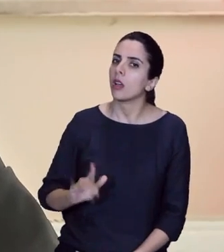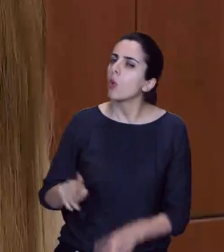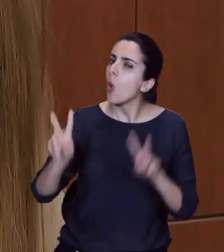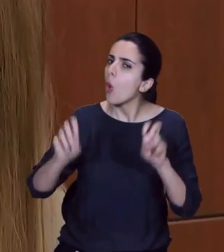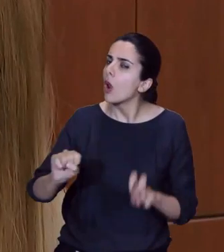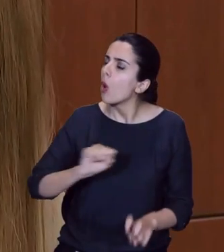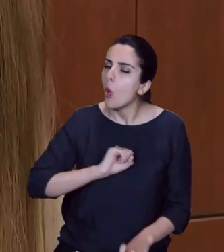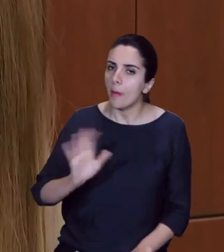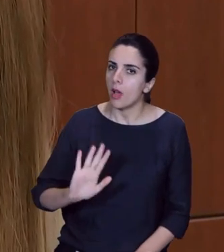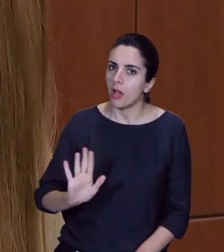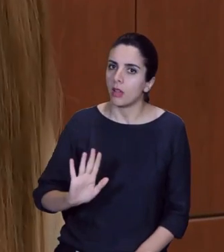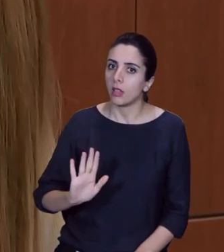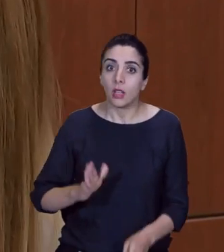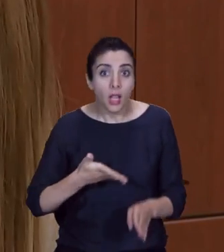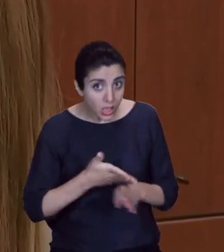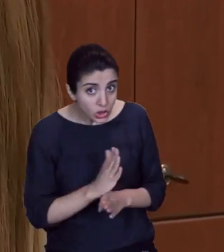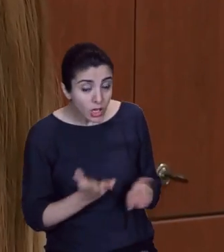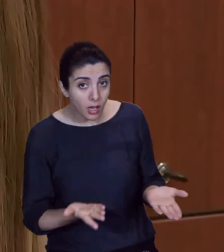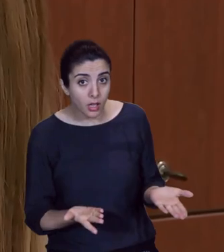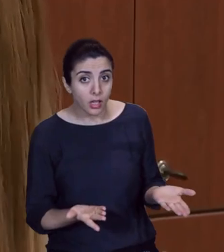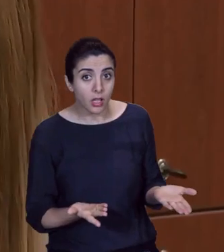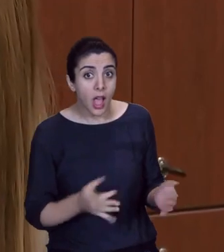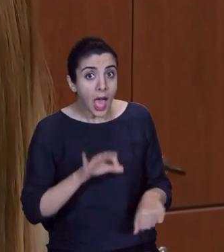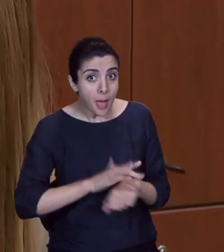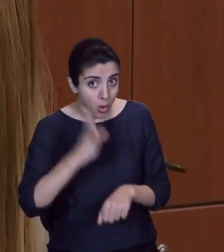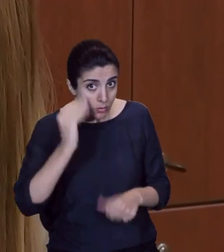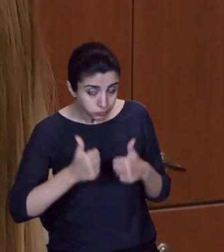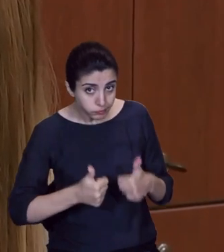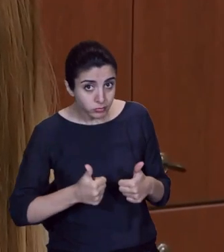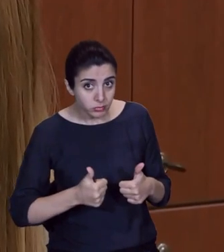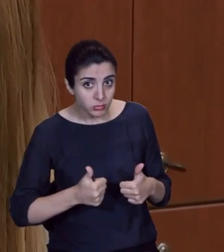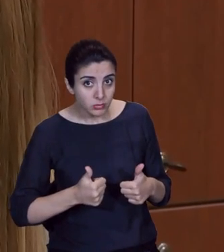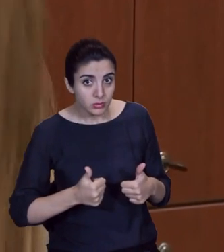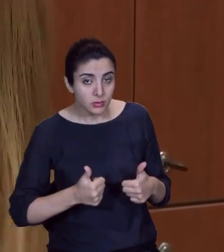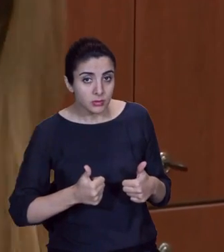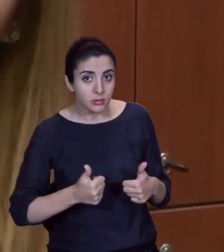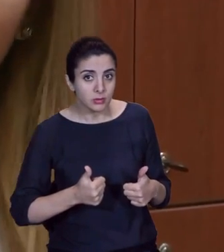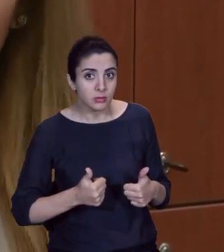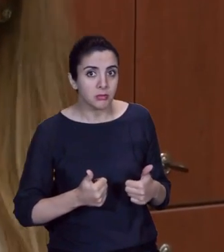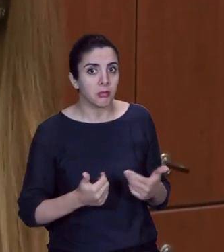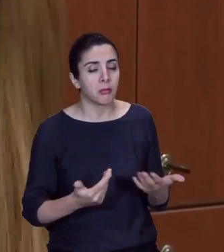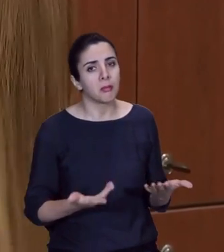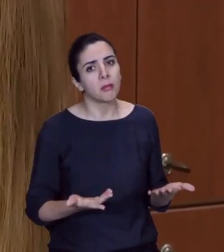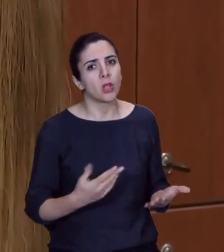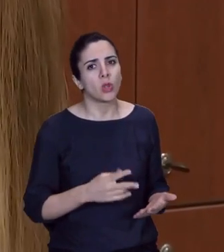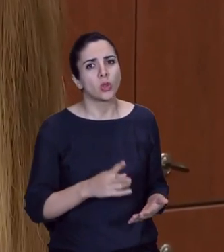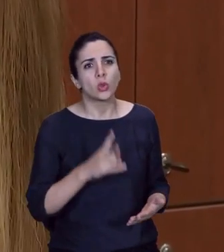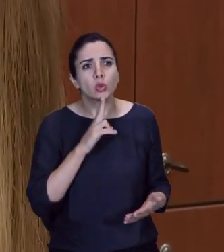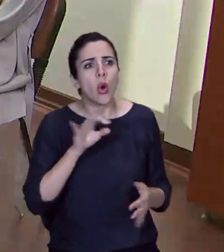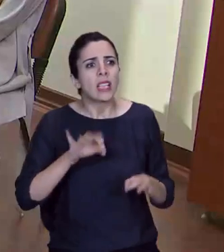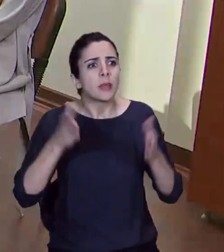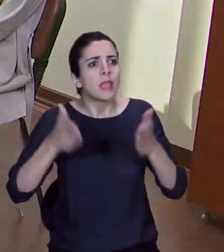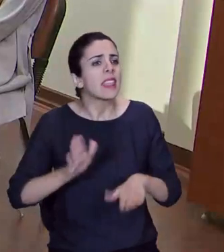konuda hiç endişeniz olmasın. Gerçekten mi? Hemen öğrenebilecek miyim? Yani son durumu